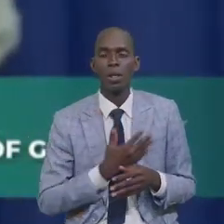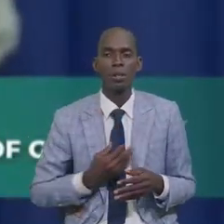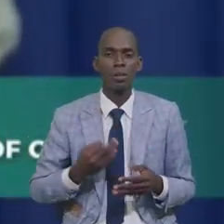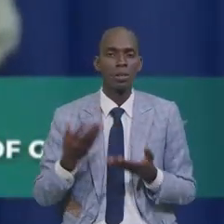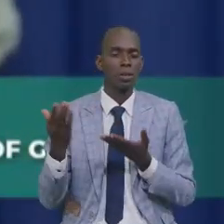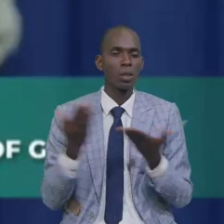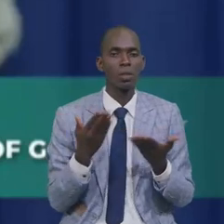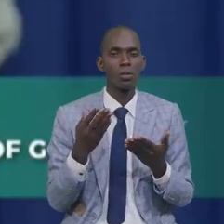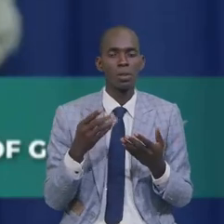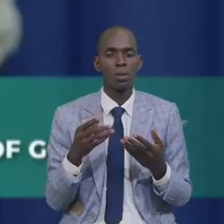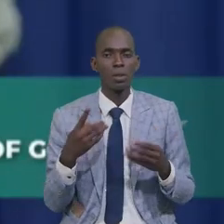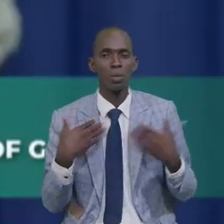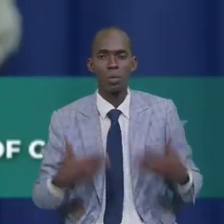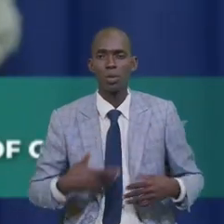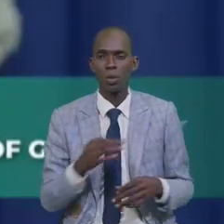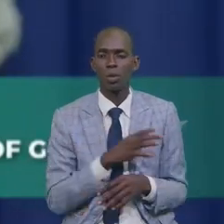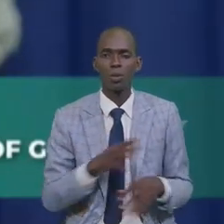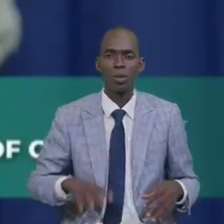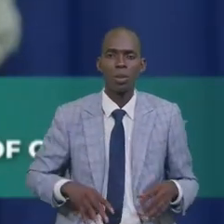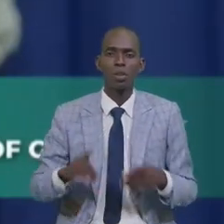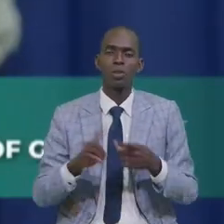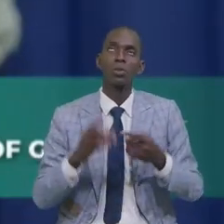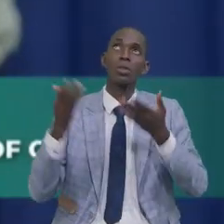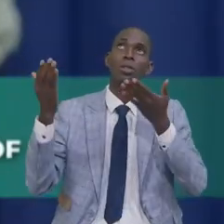En servant le corps de Christ. Nous voulons servir.